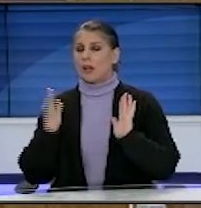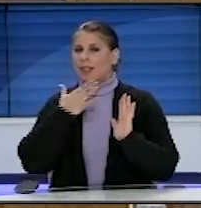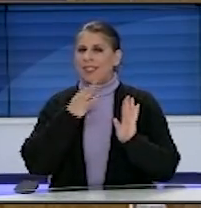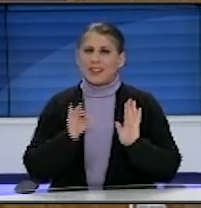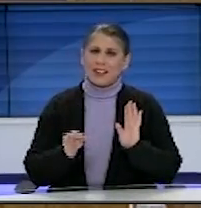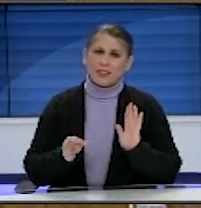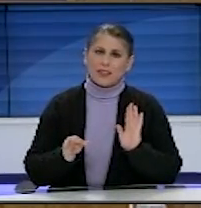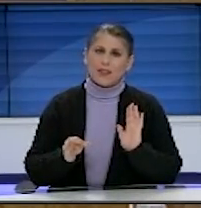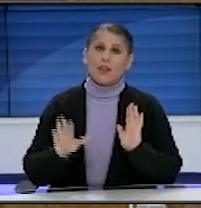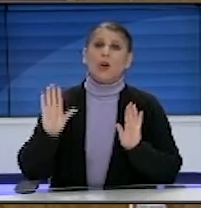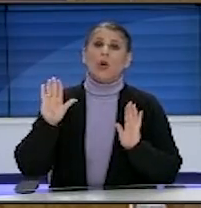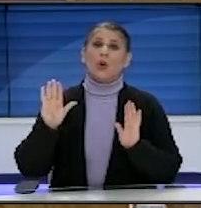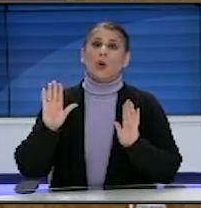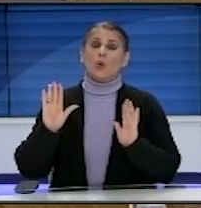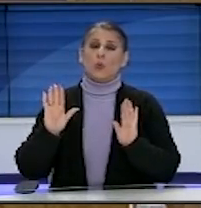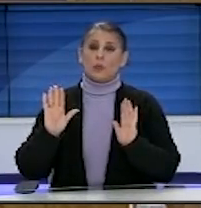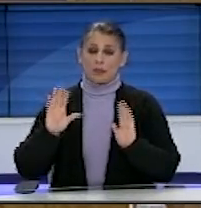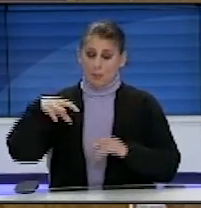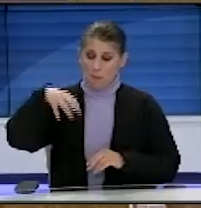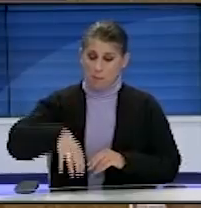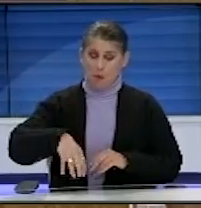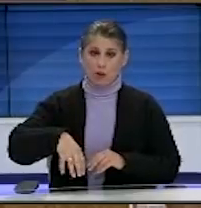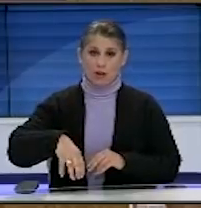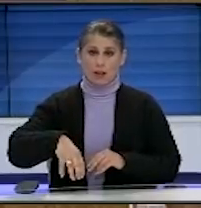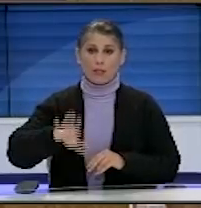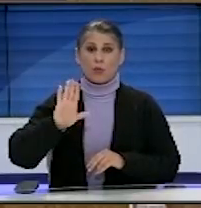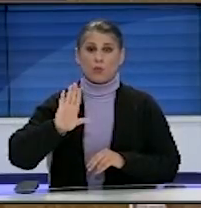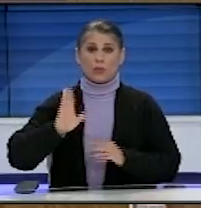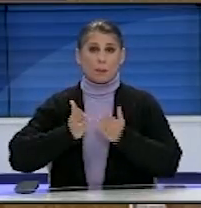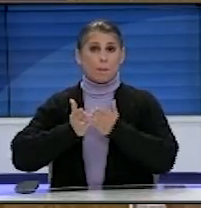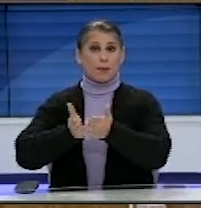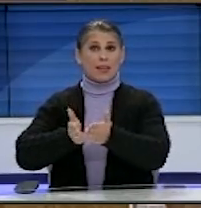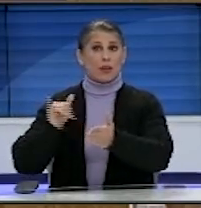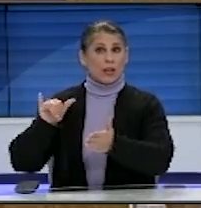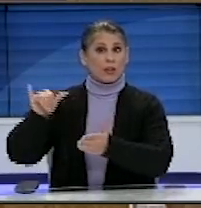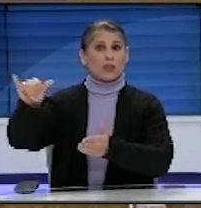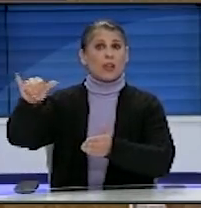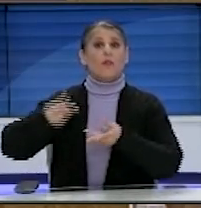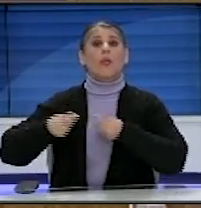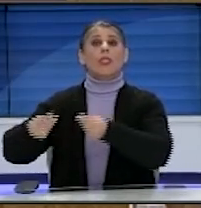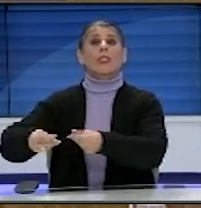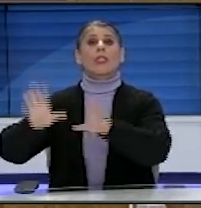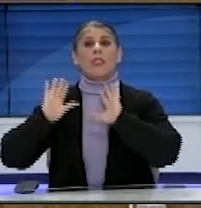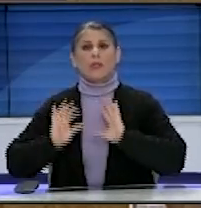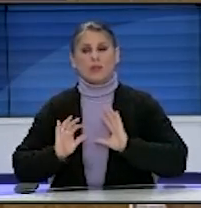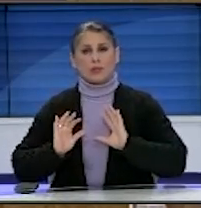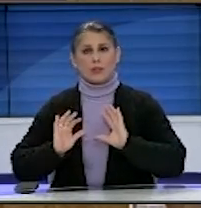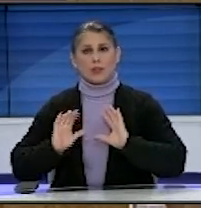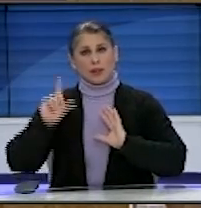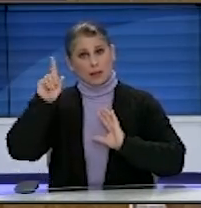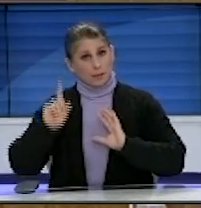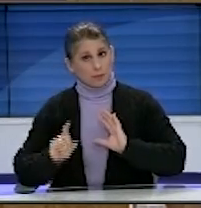Δηλαδή, ούτε χερσαία μονάδα, ούτε πολεμικό πλοίο ή αεροσκάφος δεν θα δώσετε?